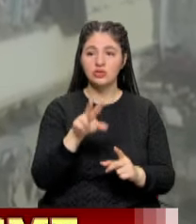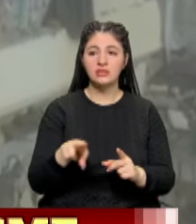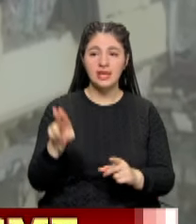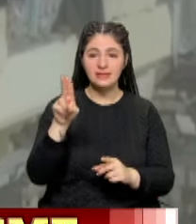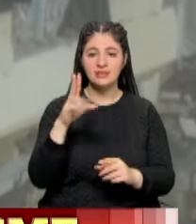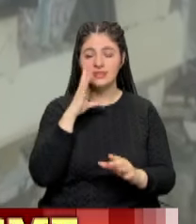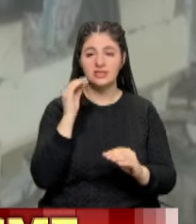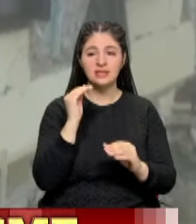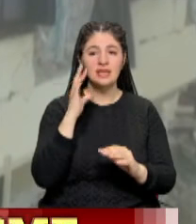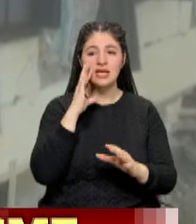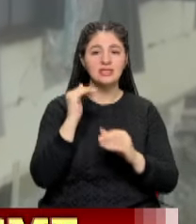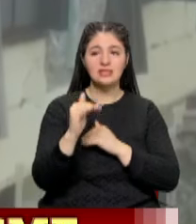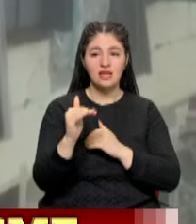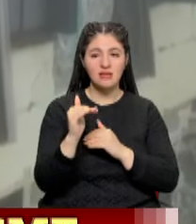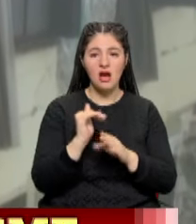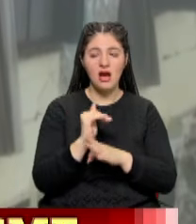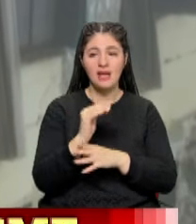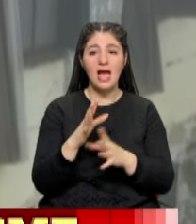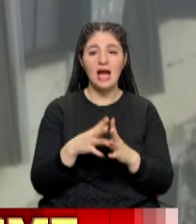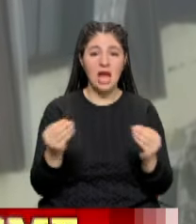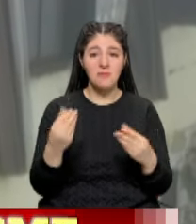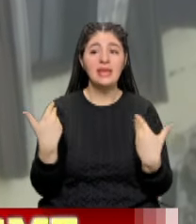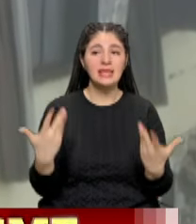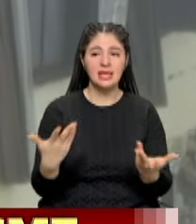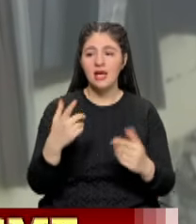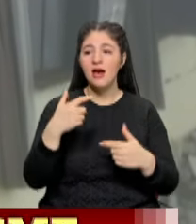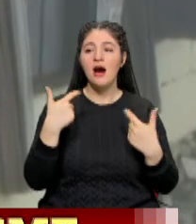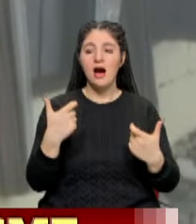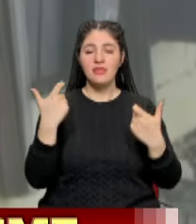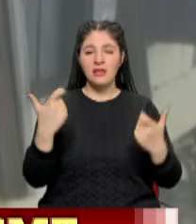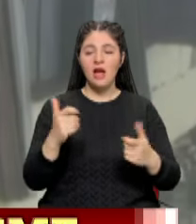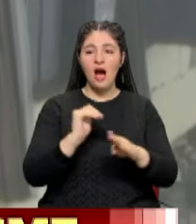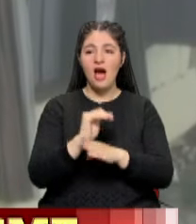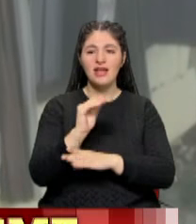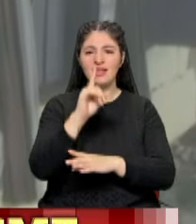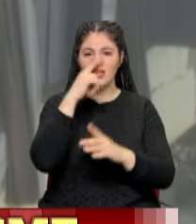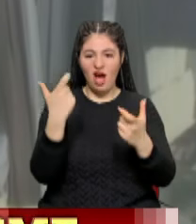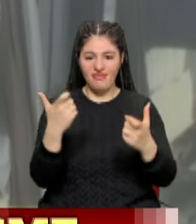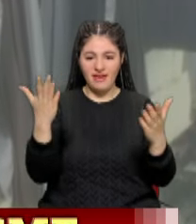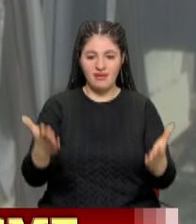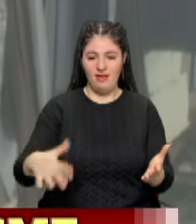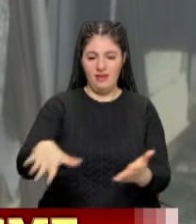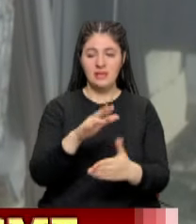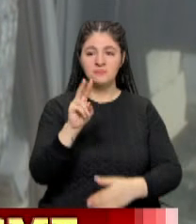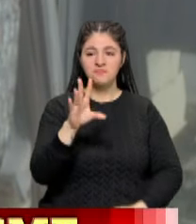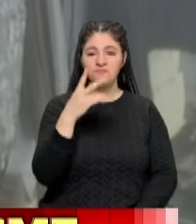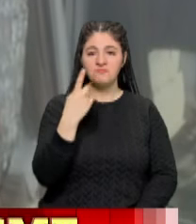53.537 insan hayatını kaybettik ki Hatay'da hayatını kaybedenlerin sayısı